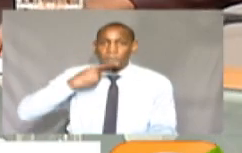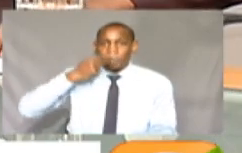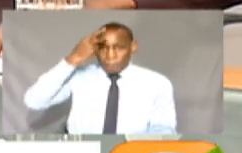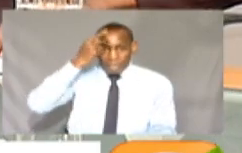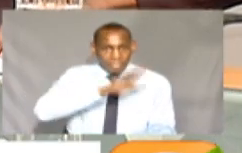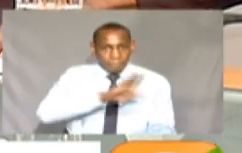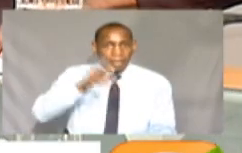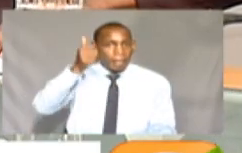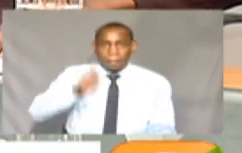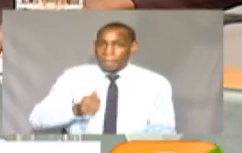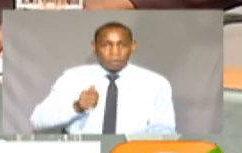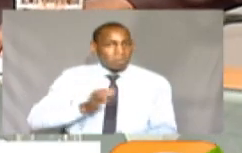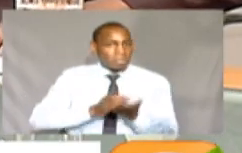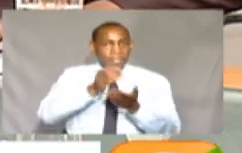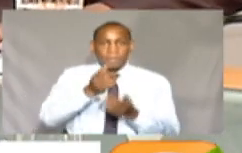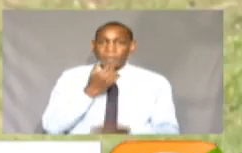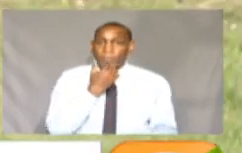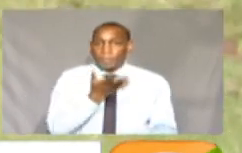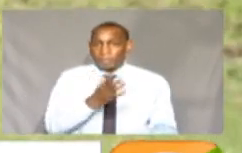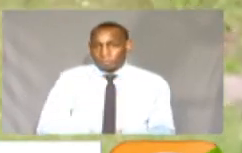hao, hawajapewa chochote.